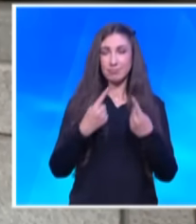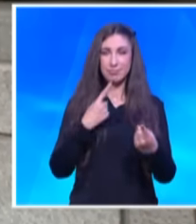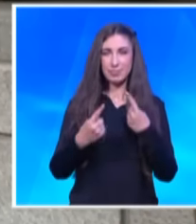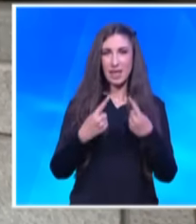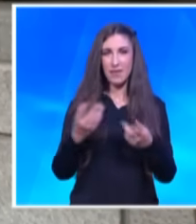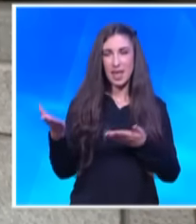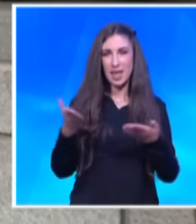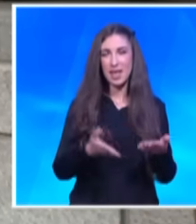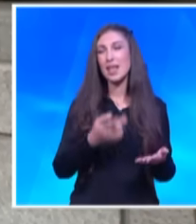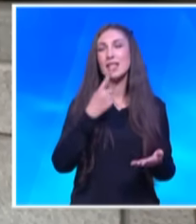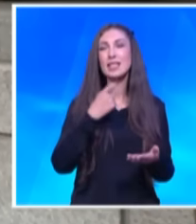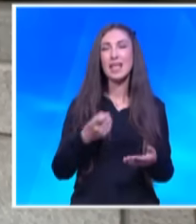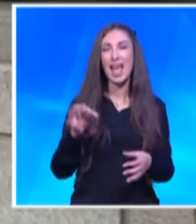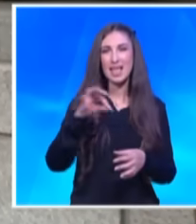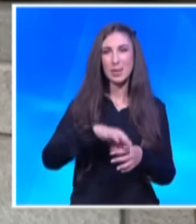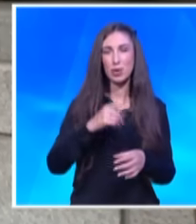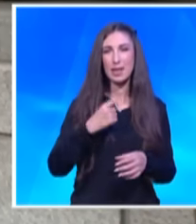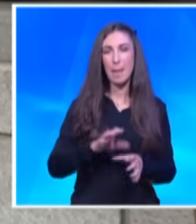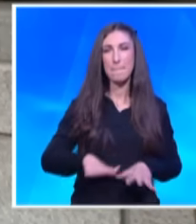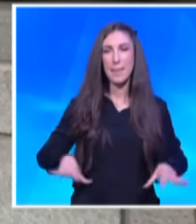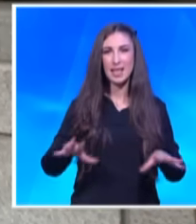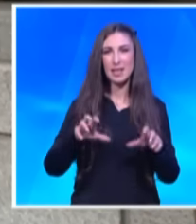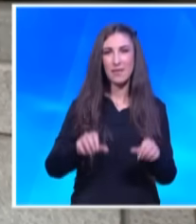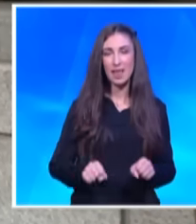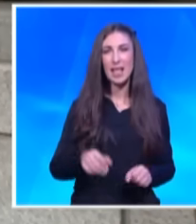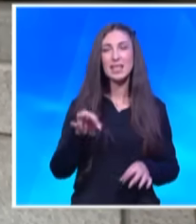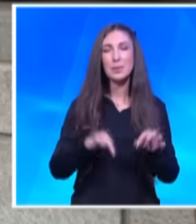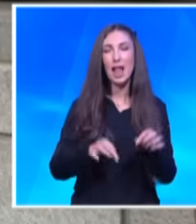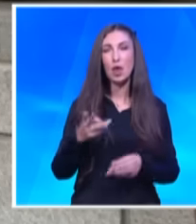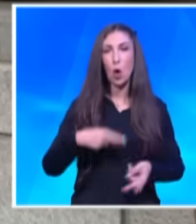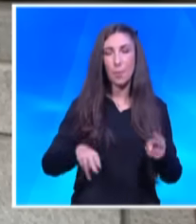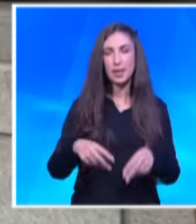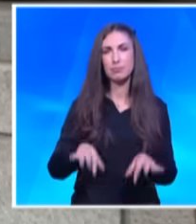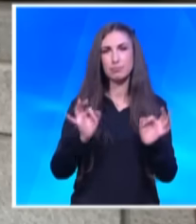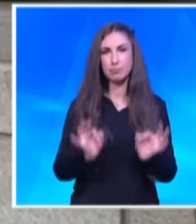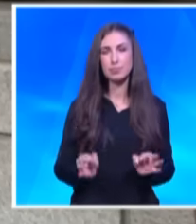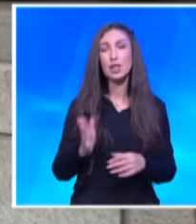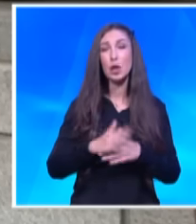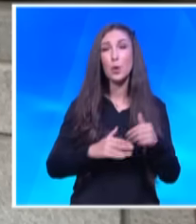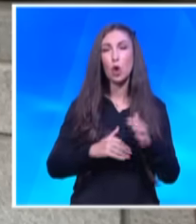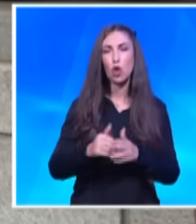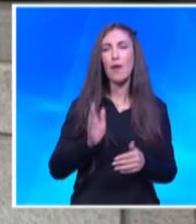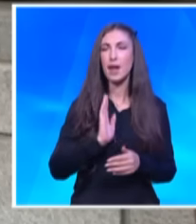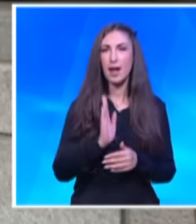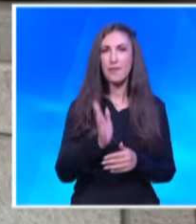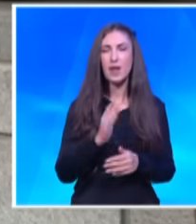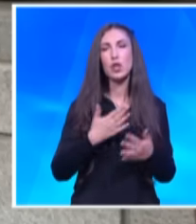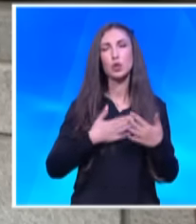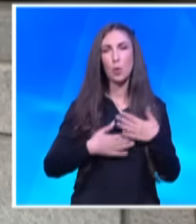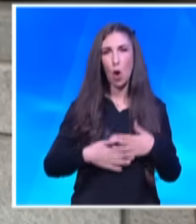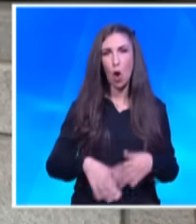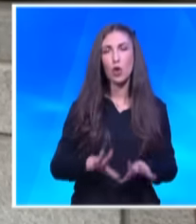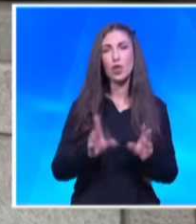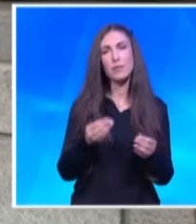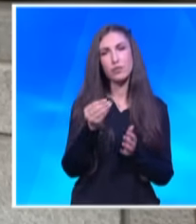на предстоящите избори за местна власт, от Централната избирателна комисия бяха категорични, че подготовката върви спокойно и